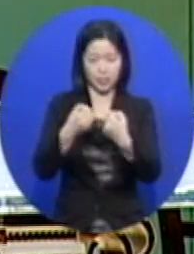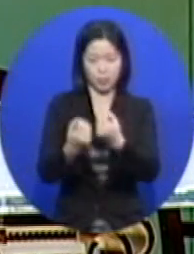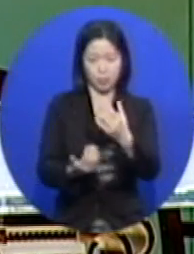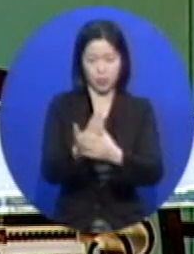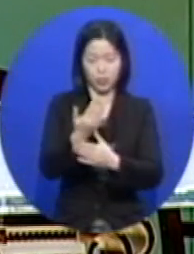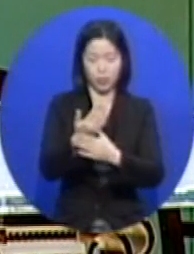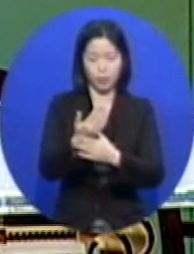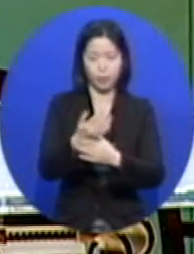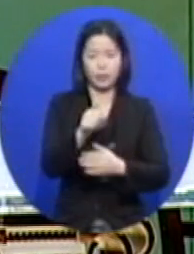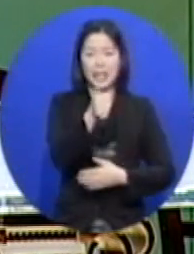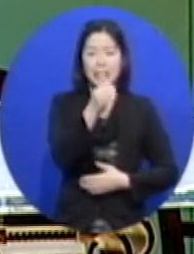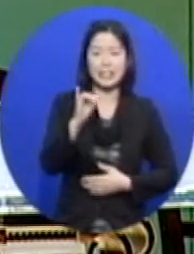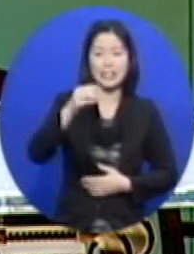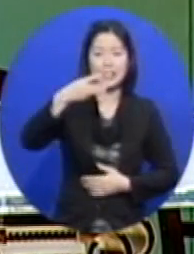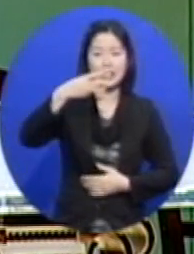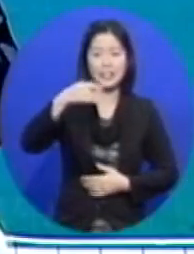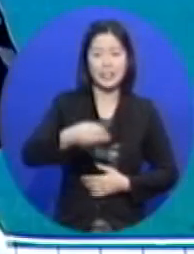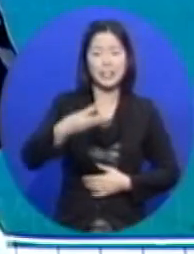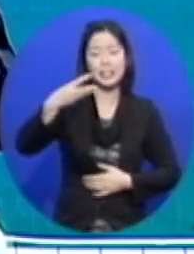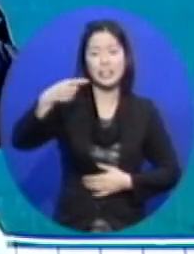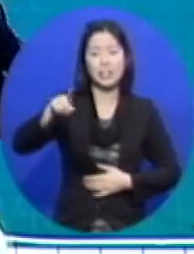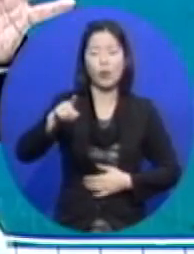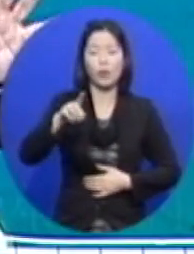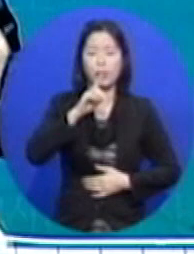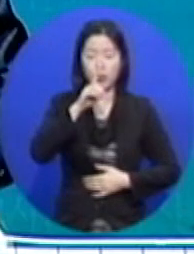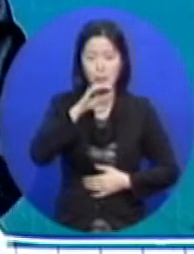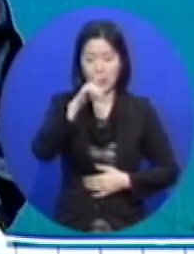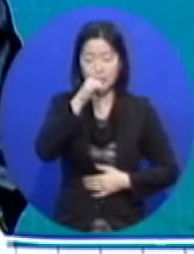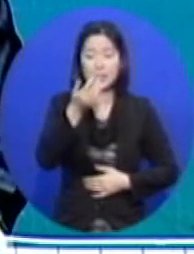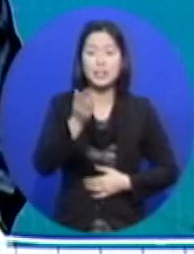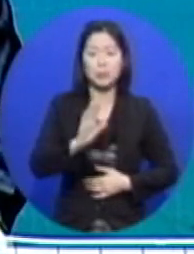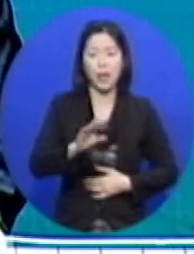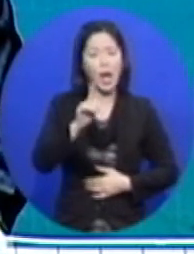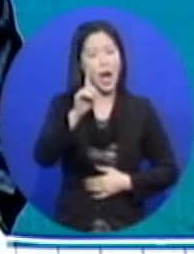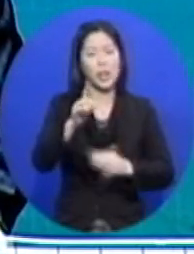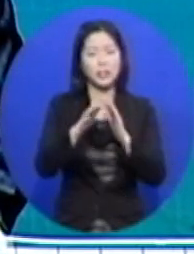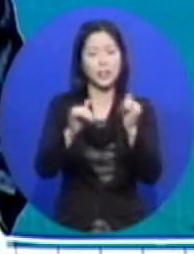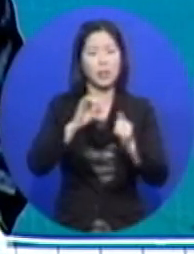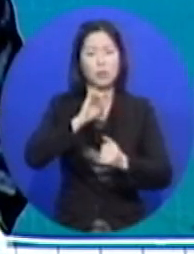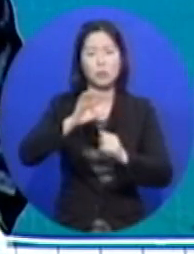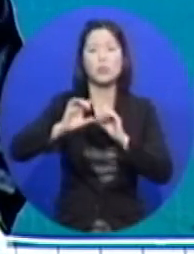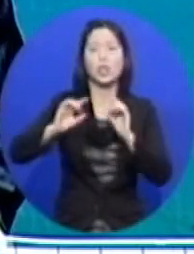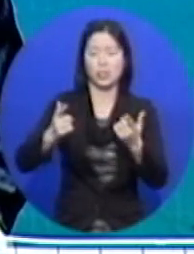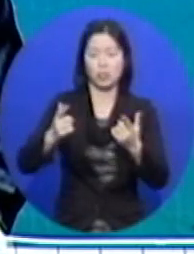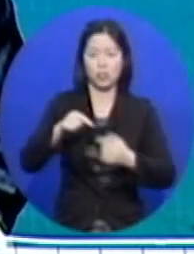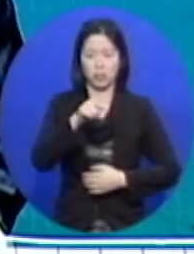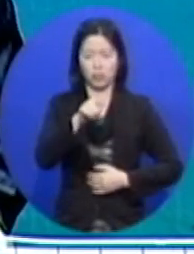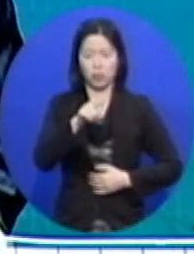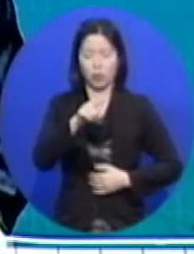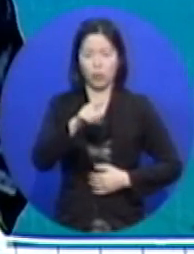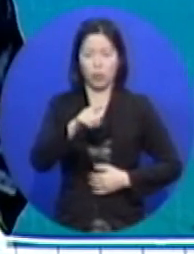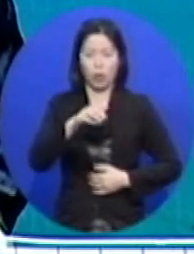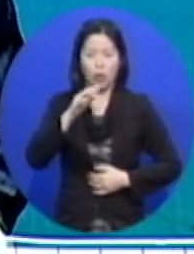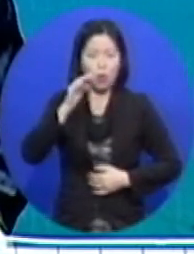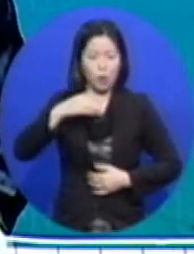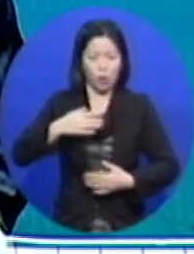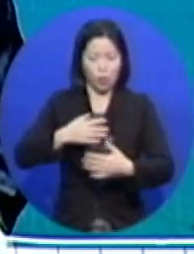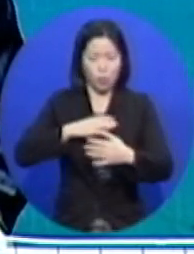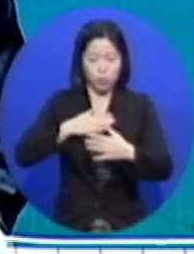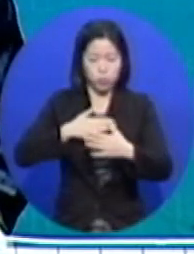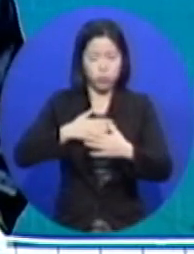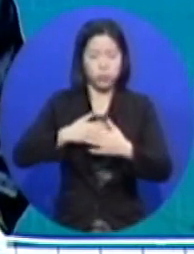때문이라고 하지만 어떻게 한 사람이 그런 일을 이루어 내게 써요 그런 무서운 악의 영의 역사